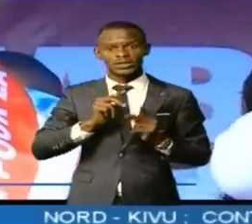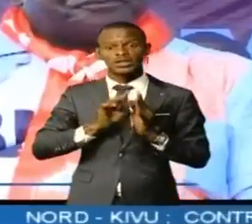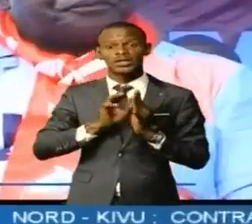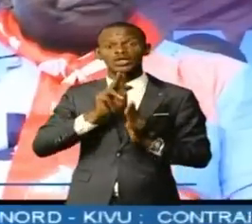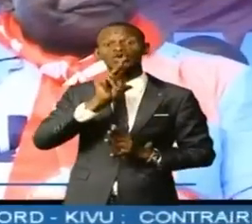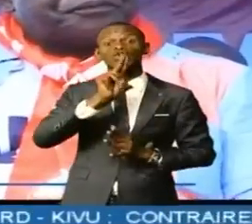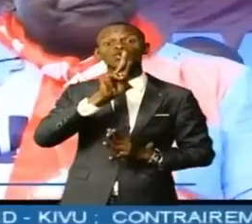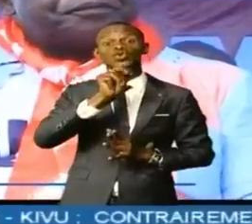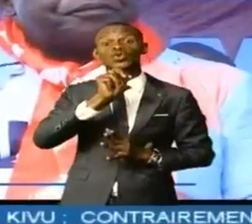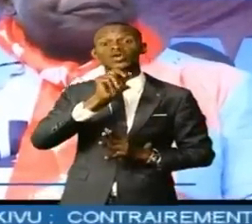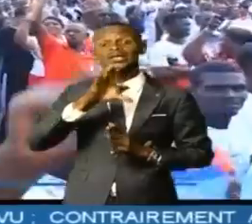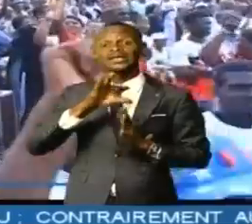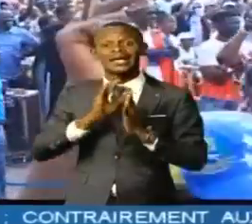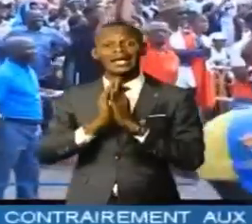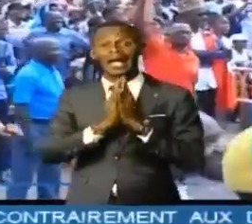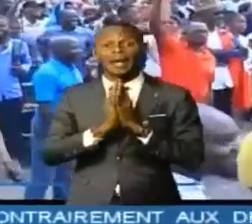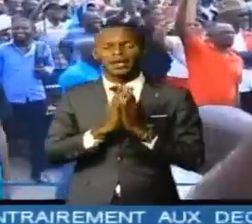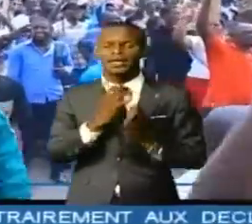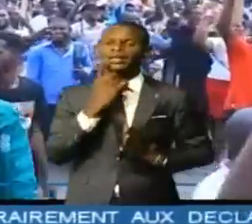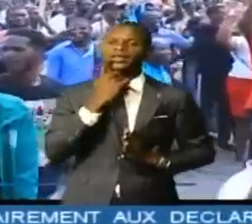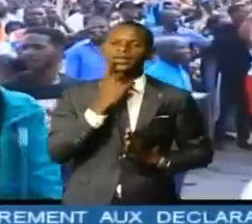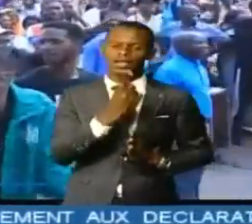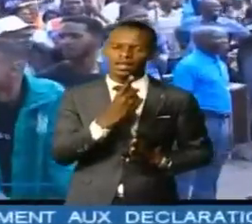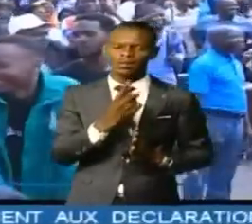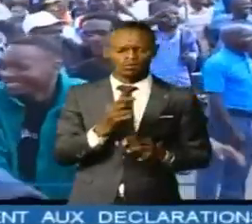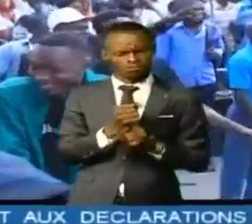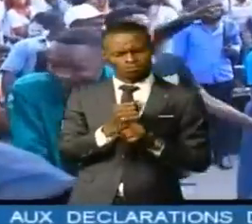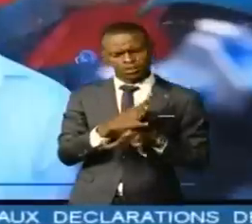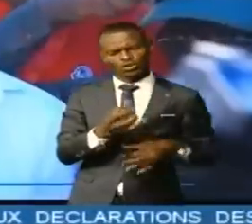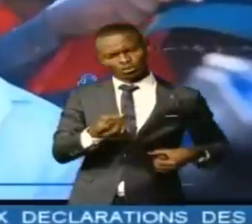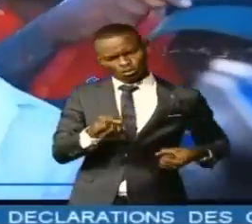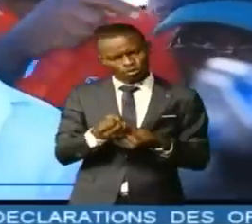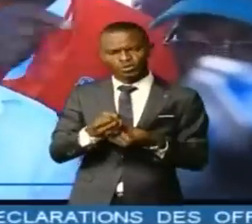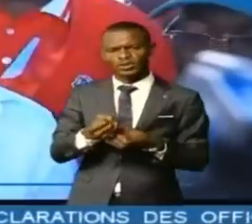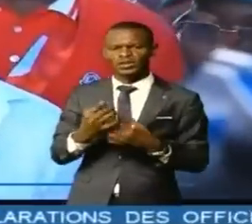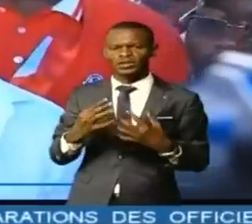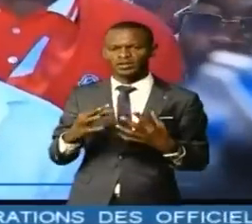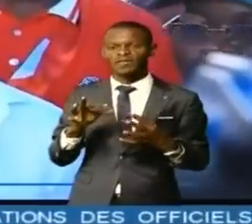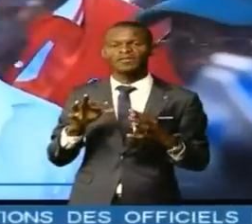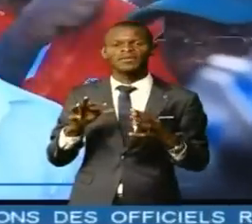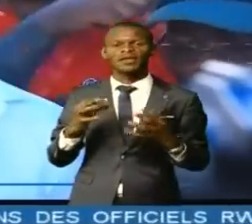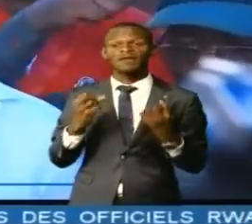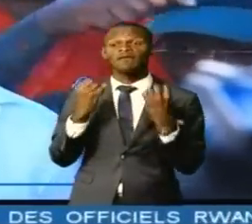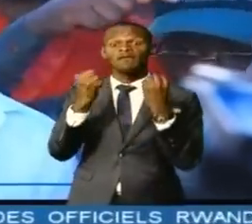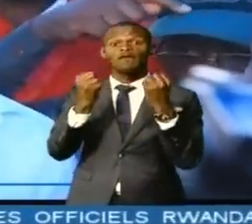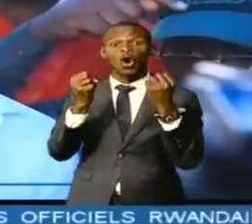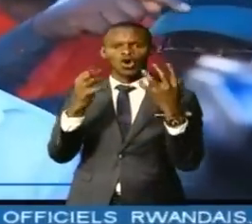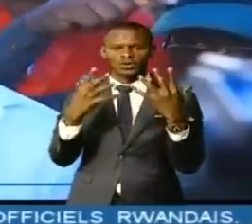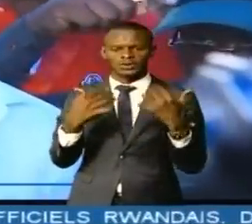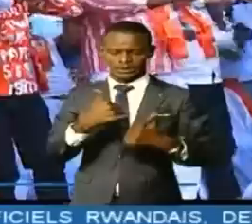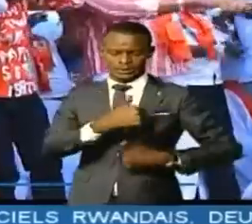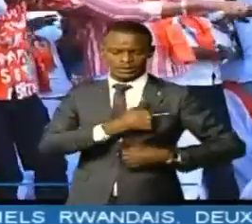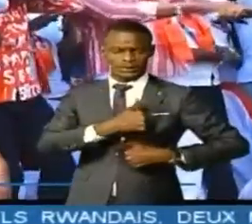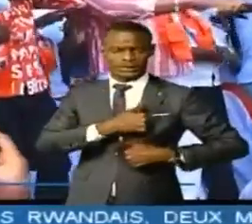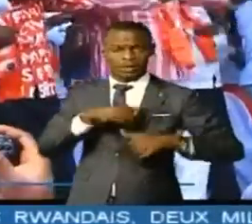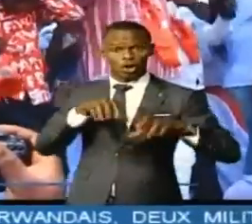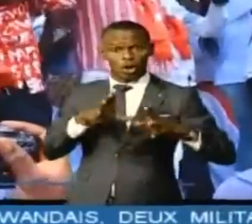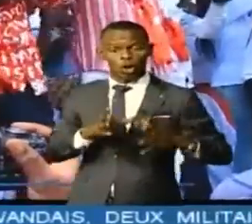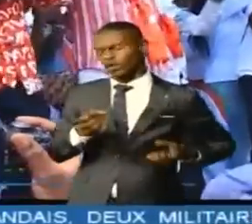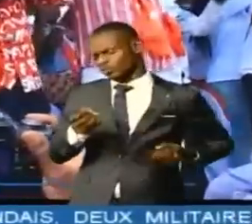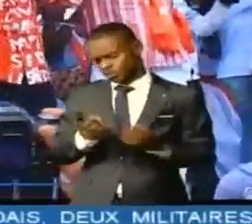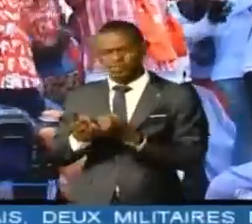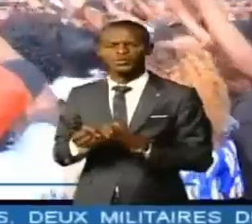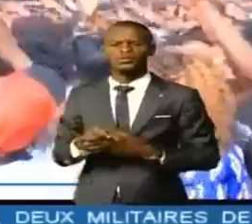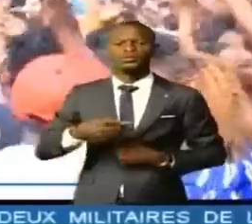la population de Mohamba à son tour a lancé cet appel de soutien à nos vrais soldats. C'est par une